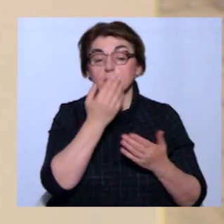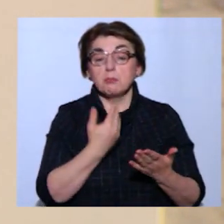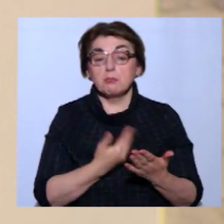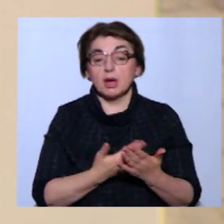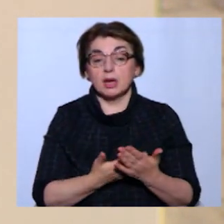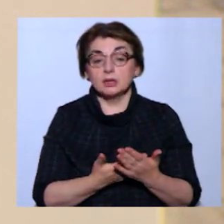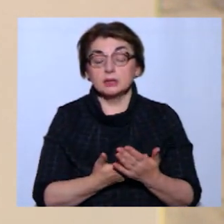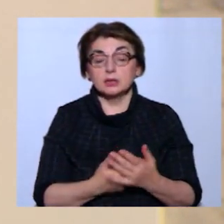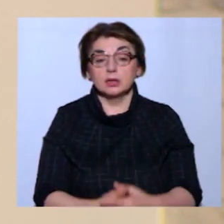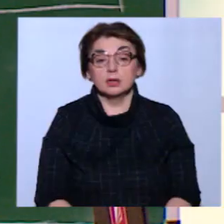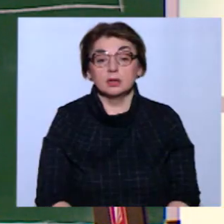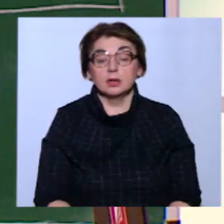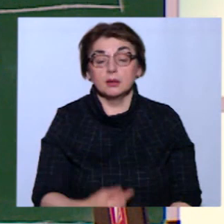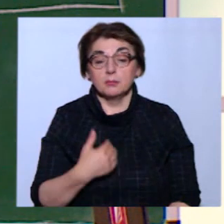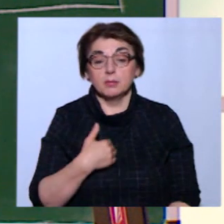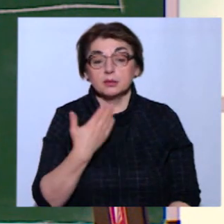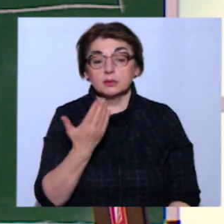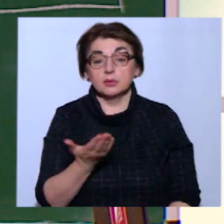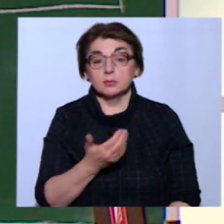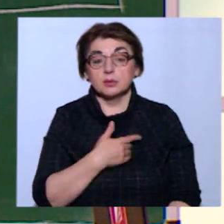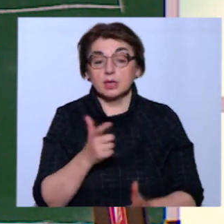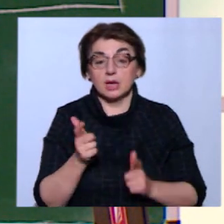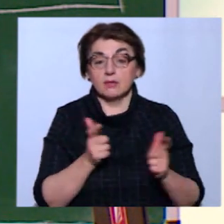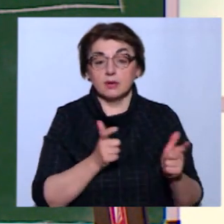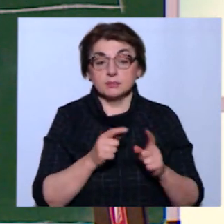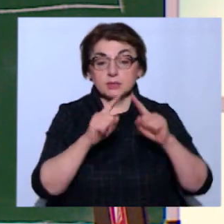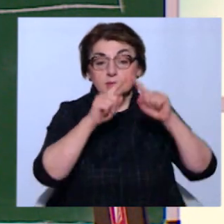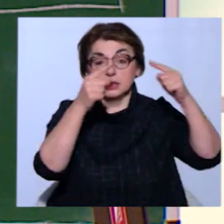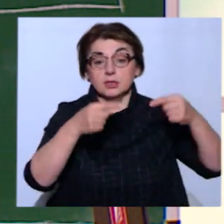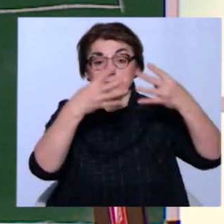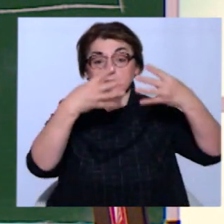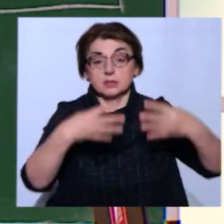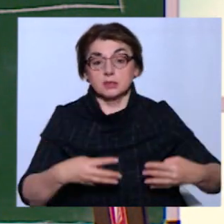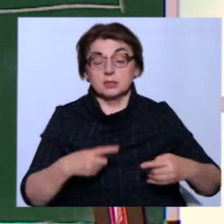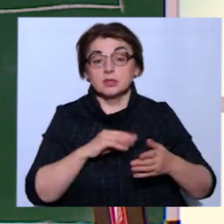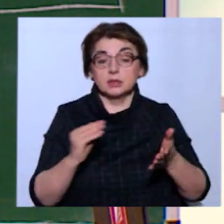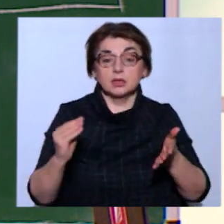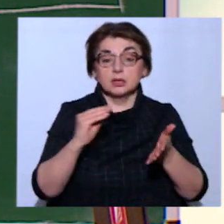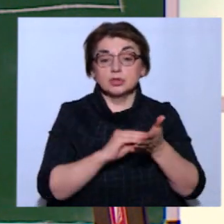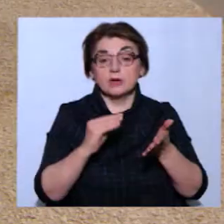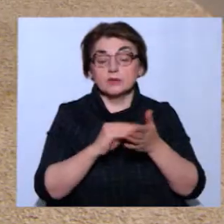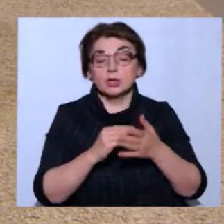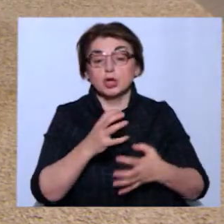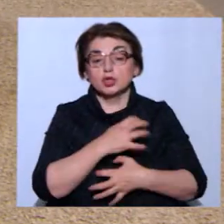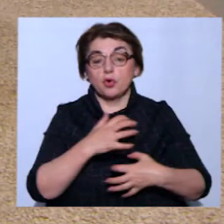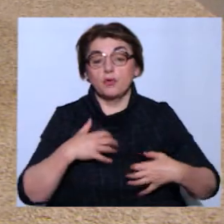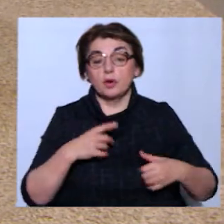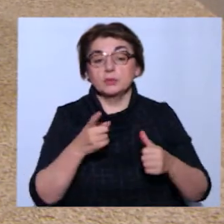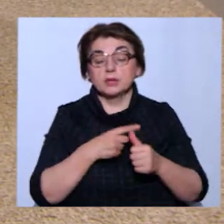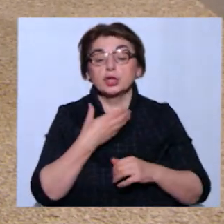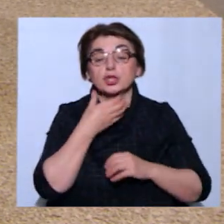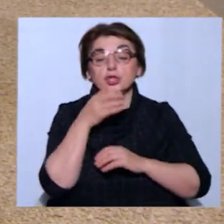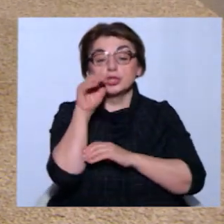მაგალითია. მე თქვენთვის მოვამზადე ესეთი ცხრილი, სადაც ჩავწერე ცხოველების სახელები: